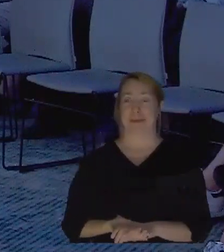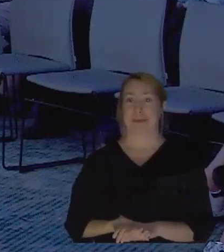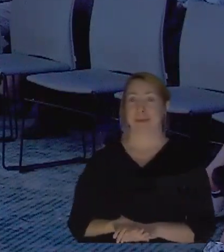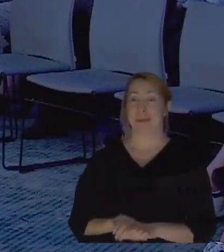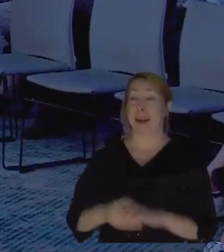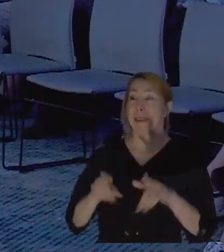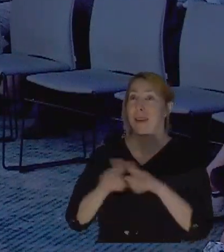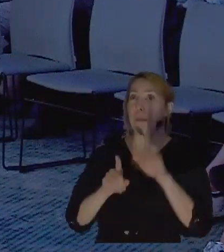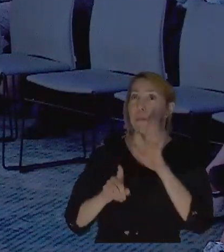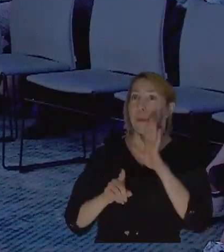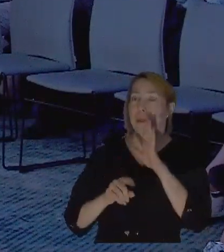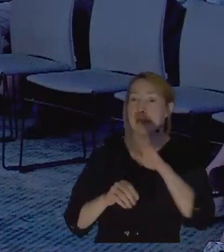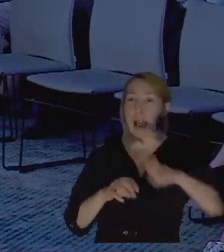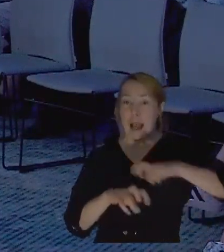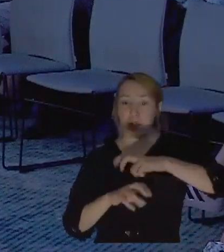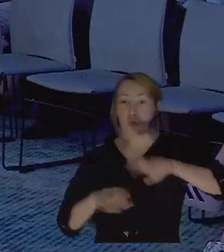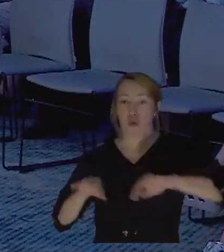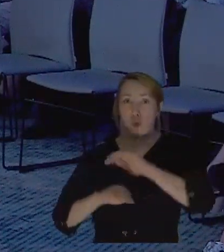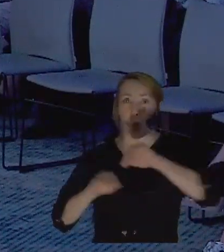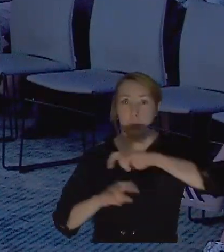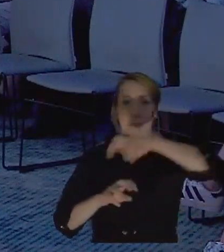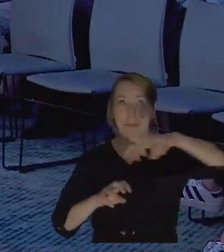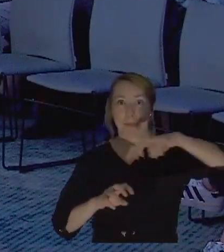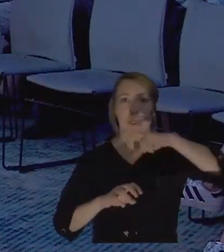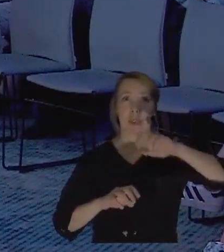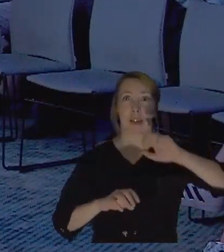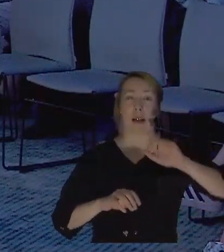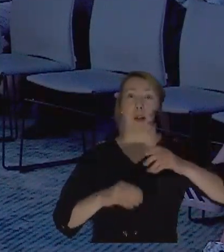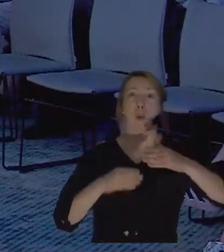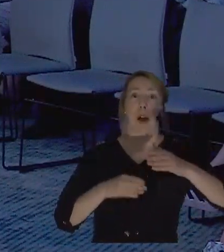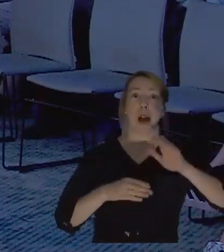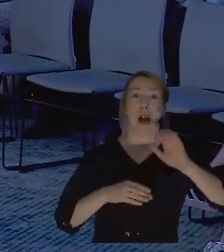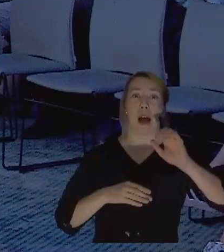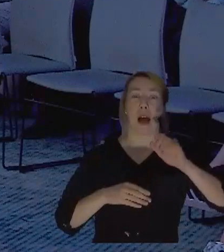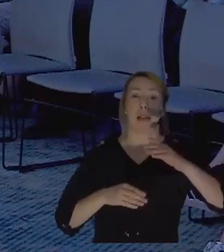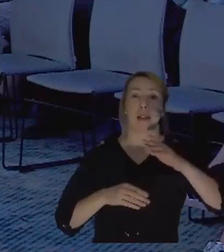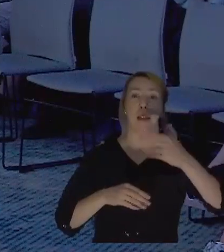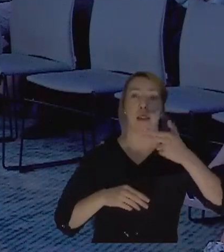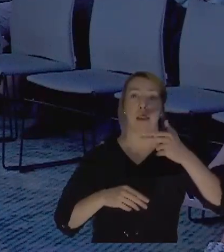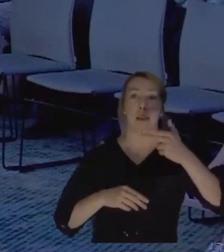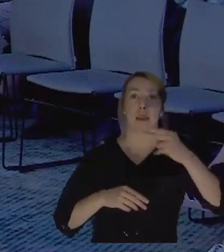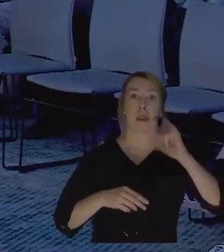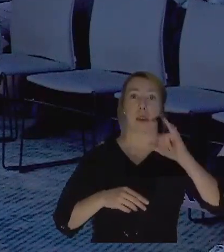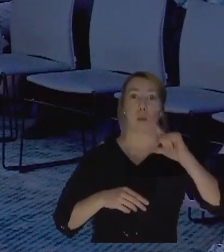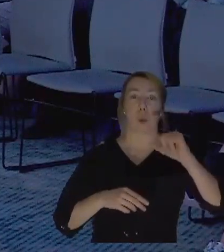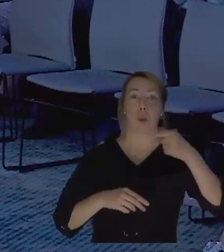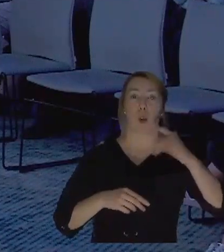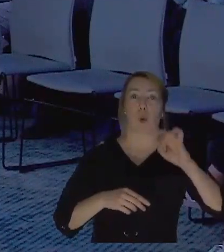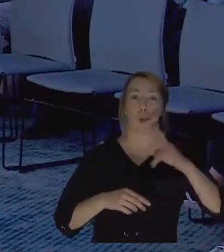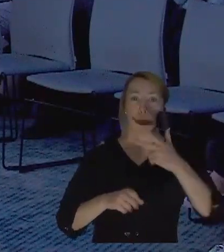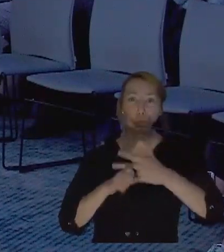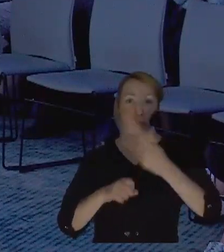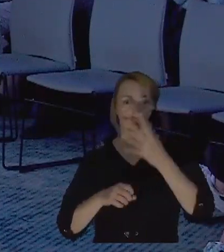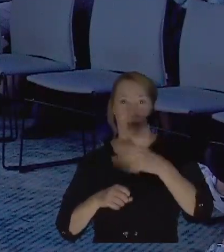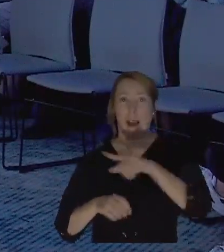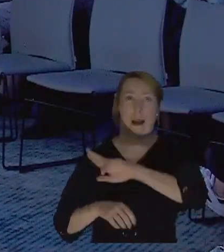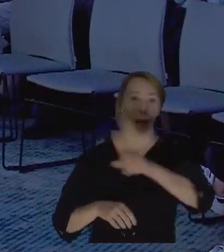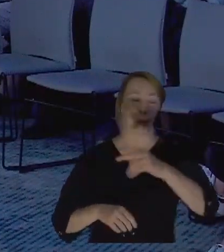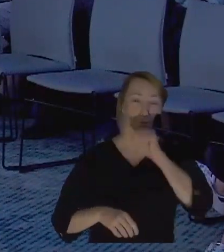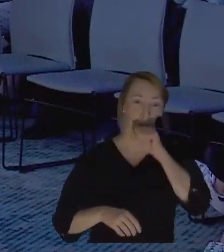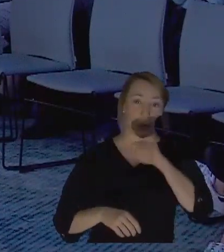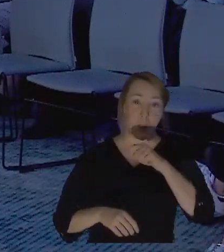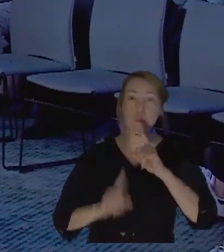Jest taka klatka schodowa na Alejach Niepodległości 34, którą wszyscy uwielbiamy. Zalecam tam